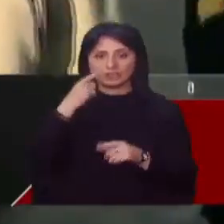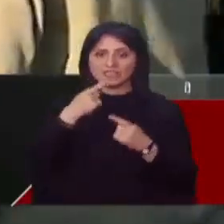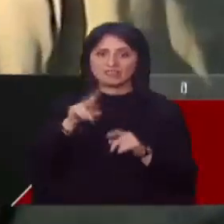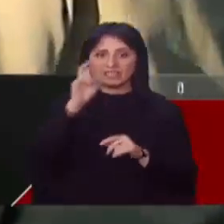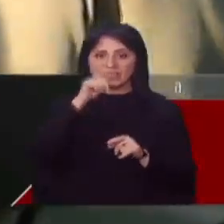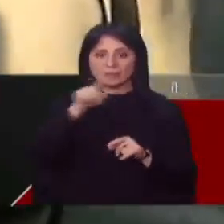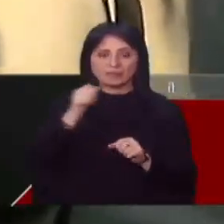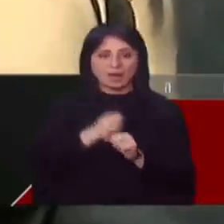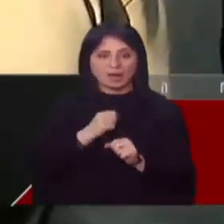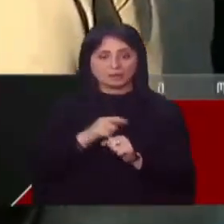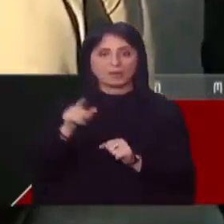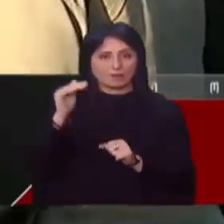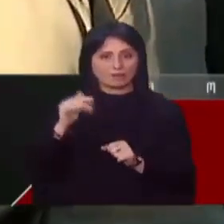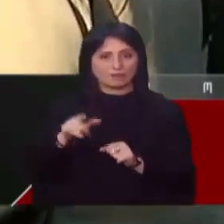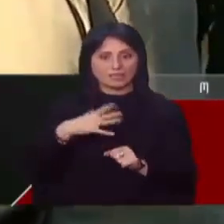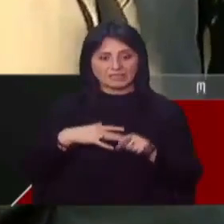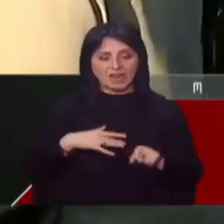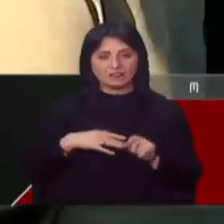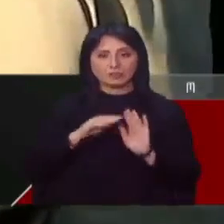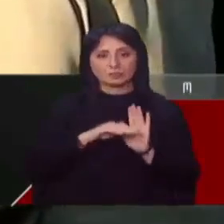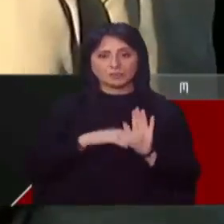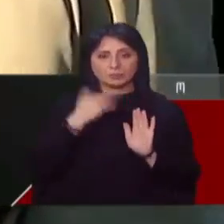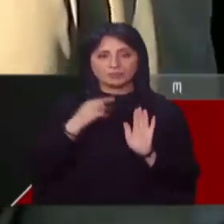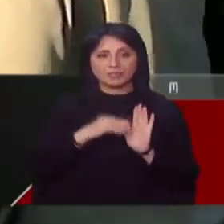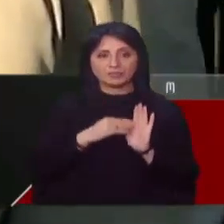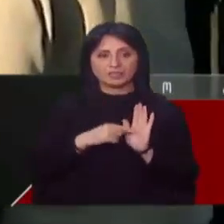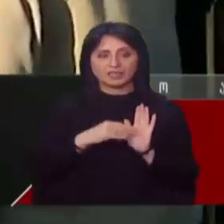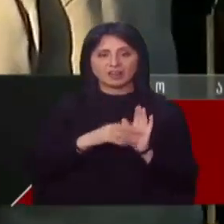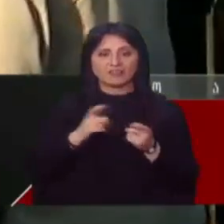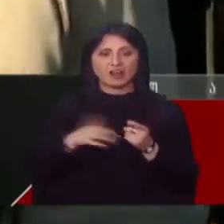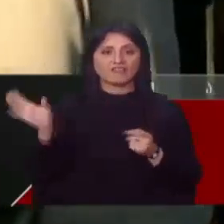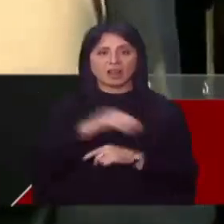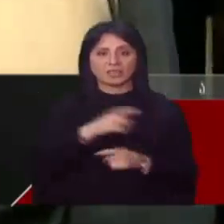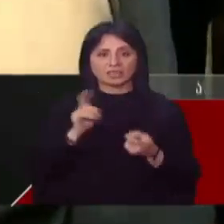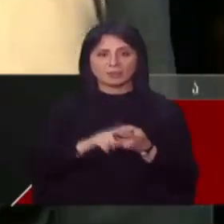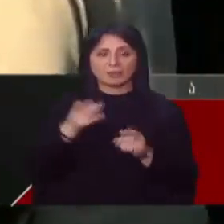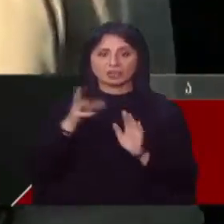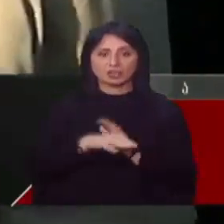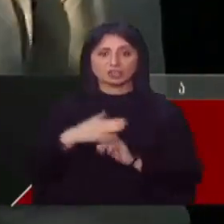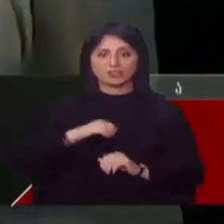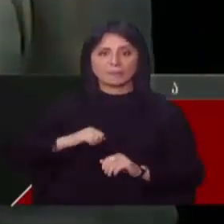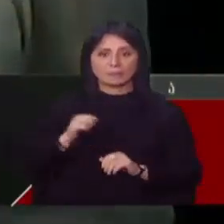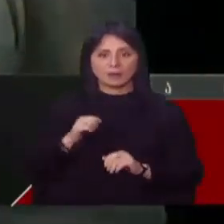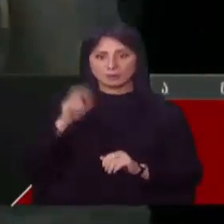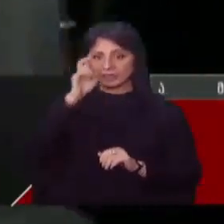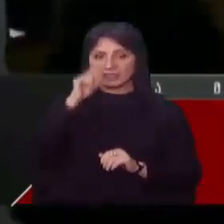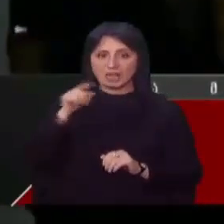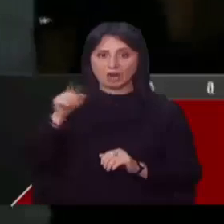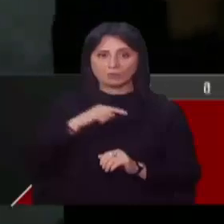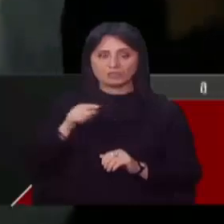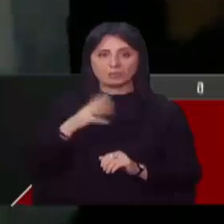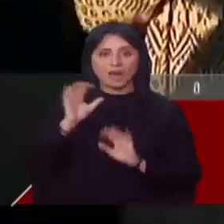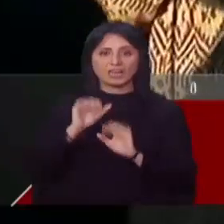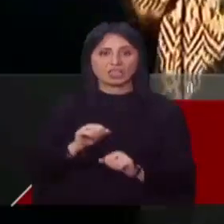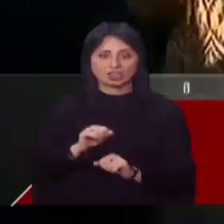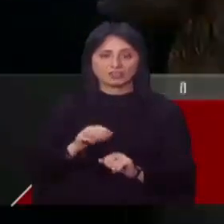sa hamci pe obisa ar boden, holot sa cartolo și inițiră vul versia e heba hoelas, mașoriș, ce ni megovari sa hamci pe obisa, am